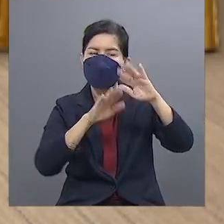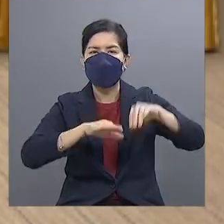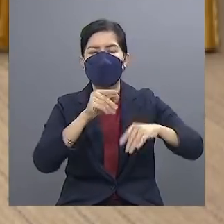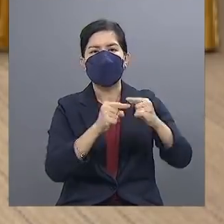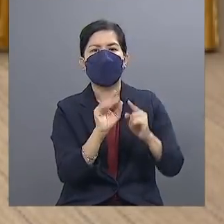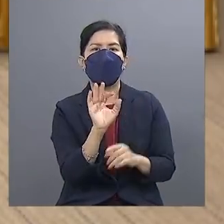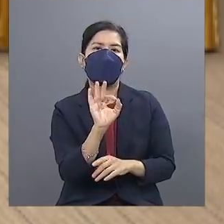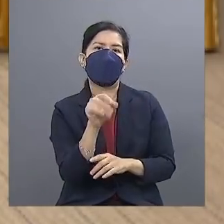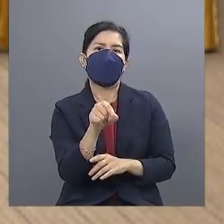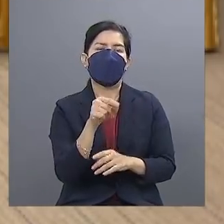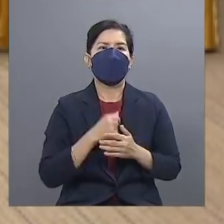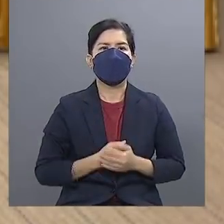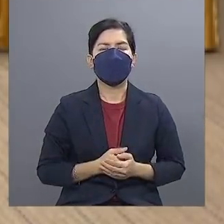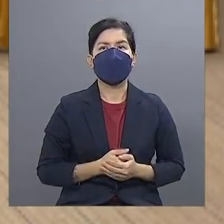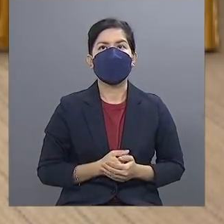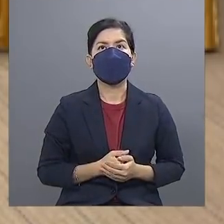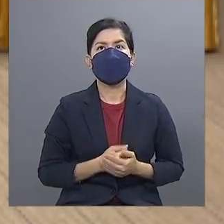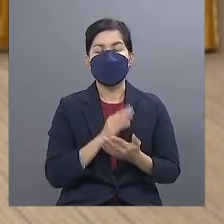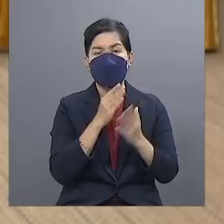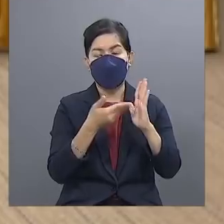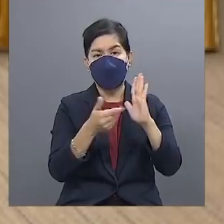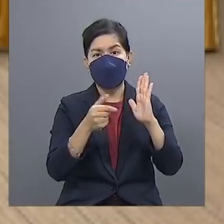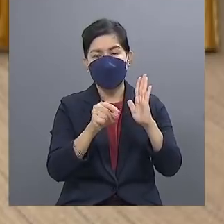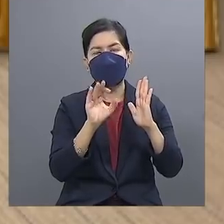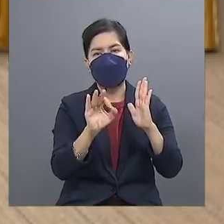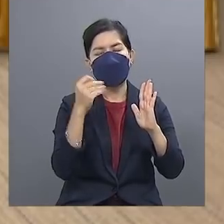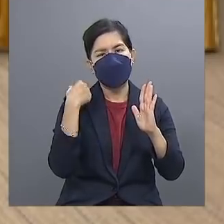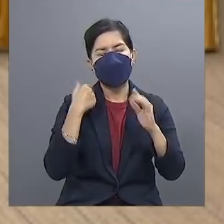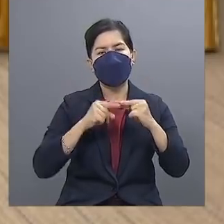ใช่ไหมครับ9บาทนี่ก็จะตกอยู่ประมาณ